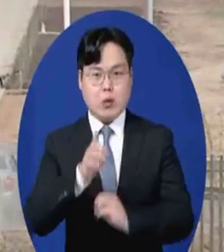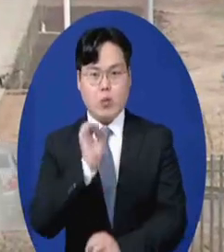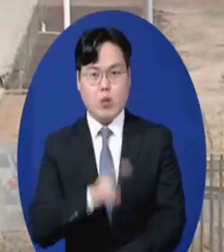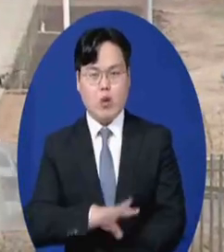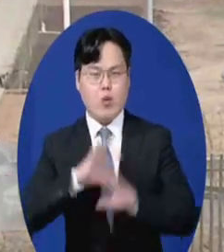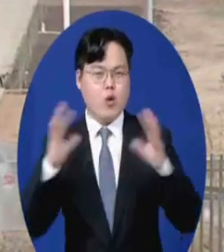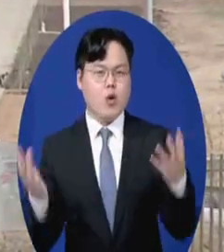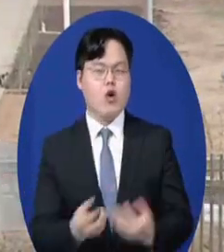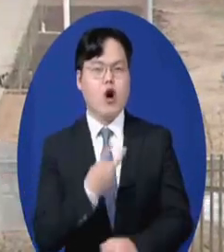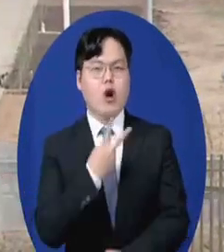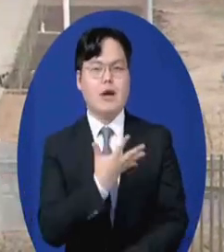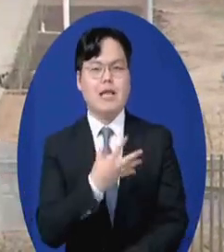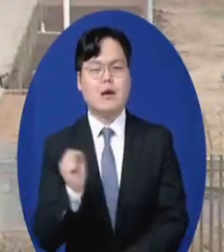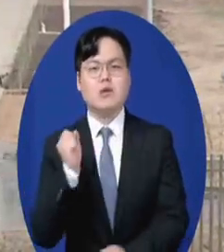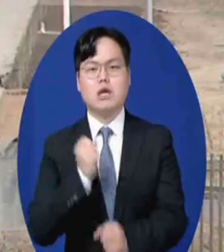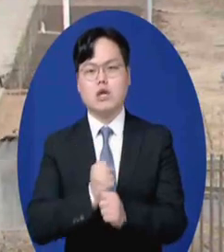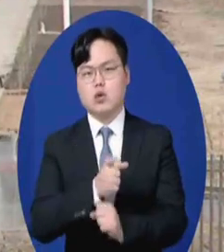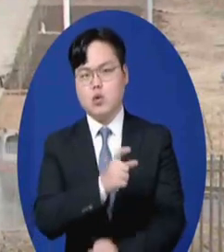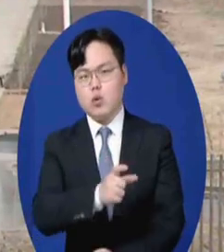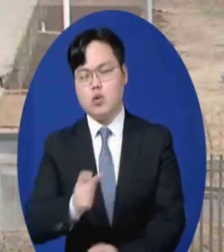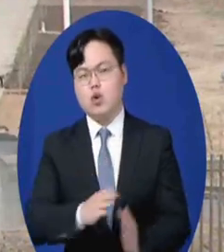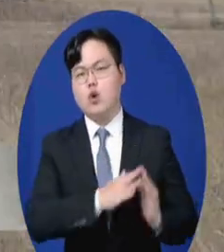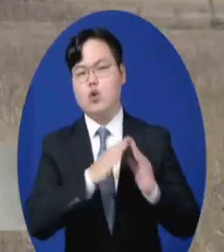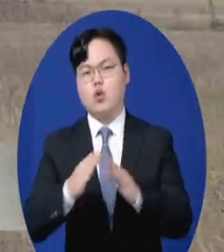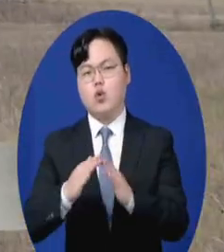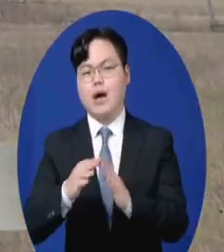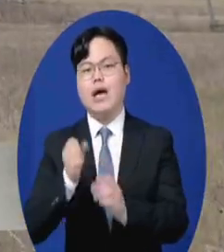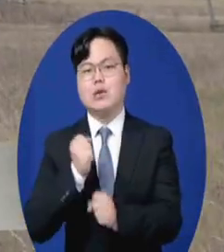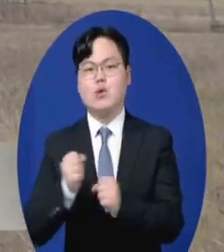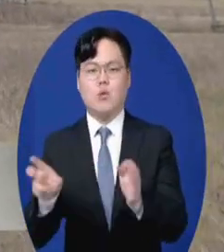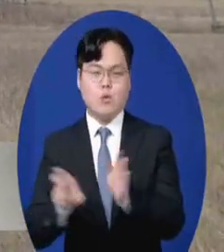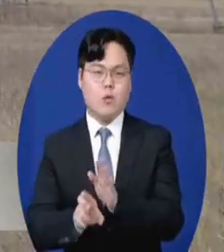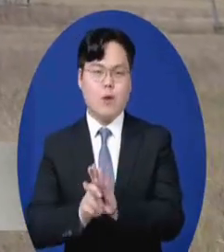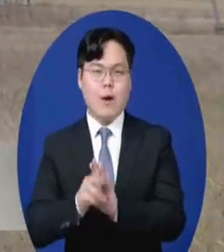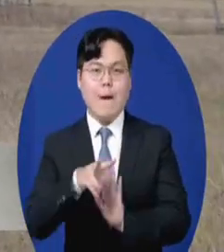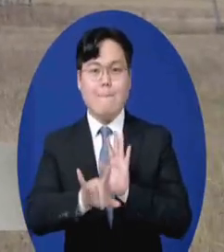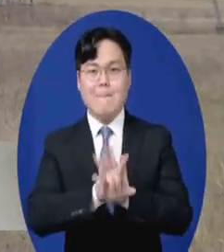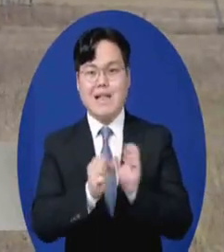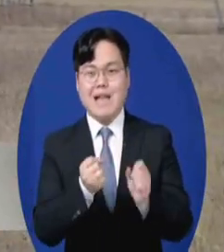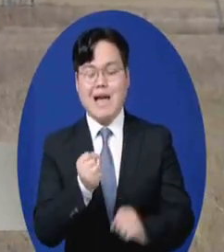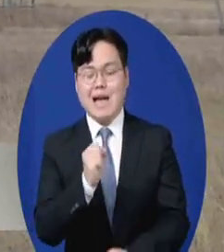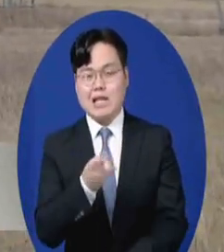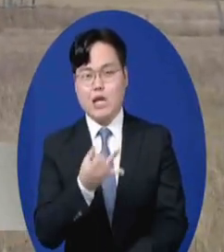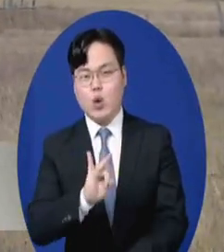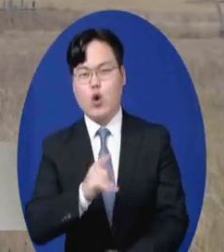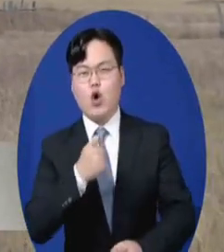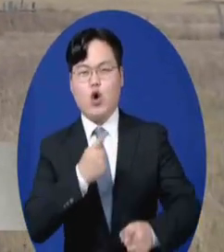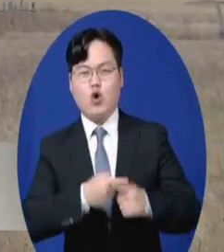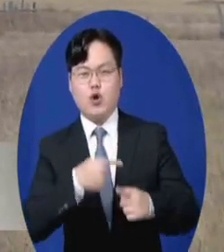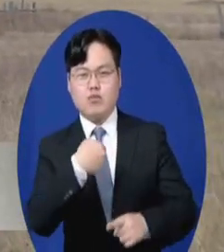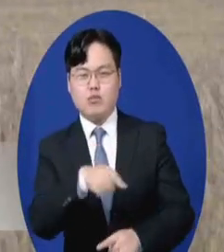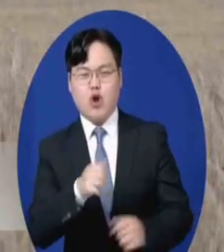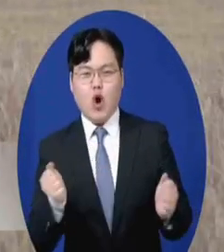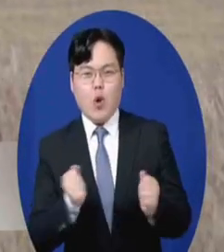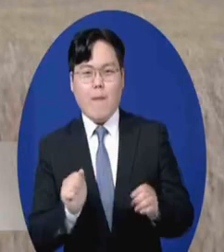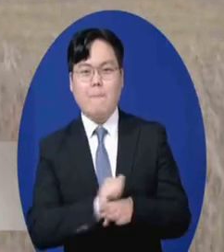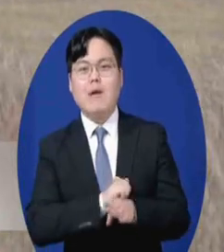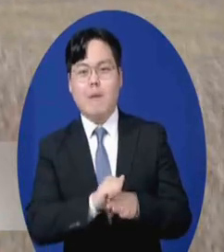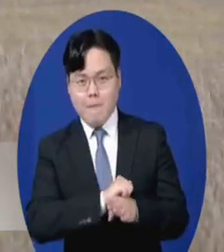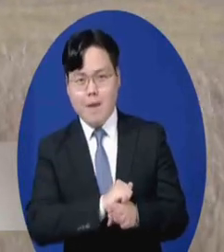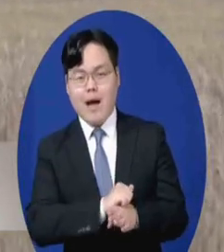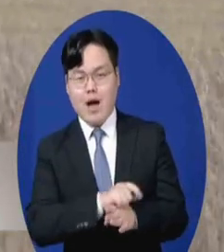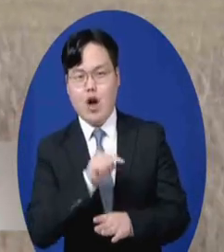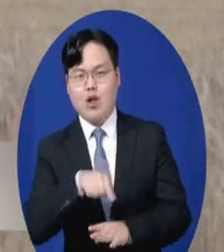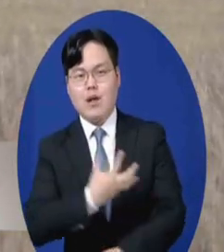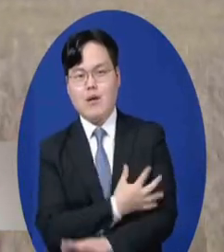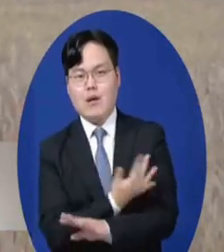нийт 2500 орчим ажилтан шилжин ажиллана. Харин мал аж ахуйн салбарын өвлжилтийн бэлтгэл ажил хийгдэж байна.